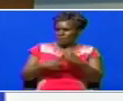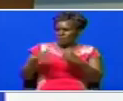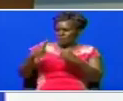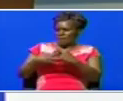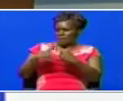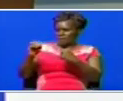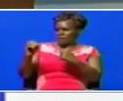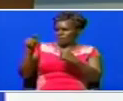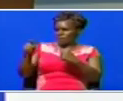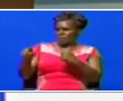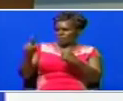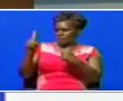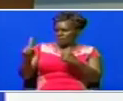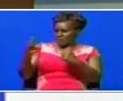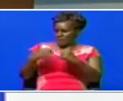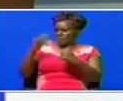90.57%.